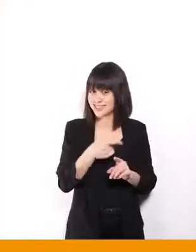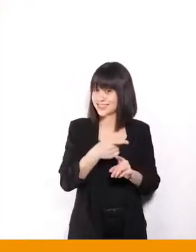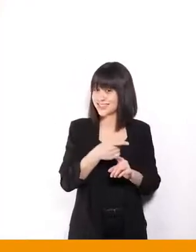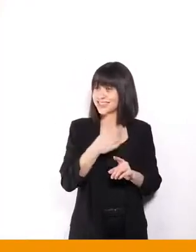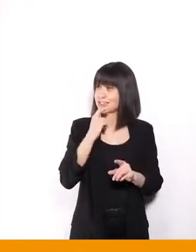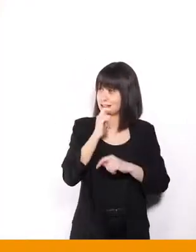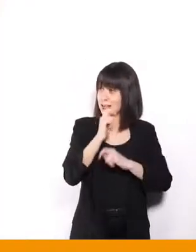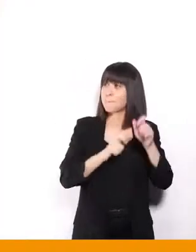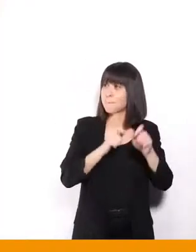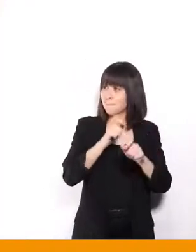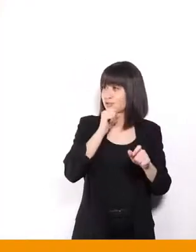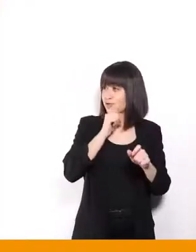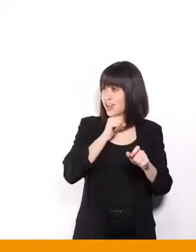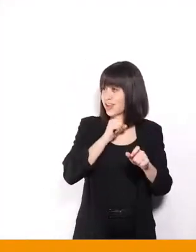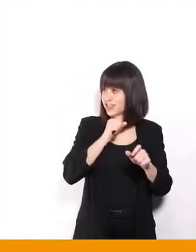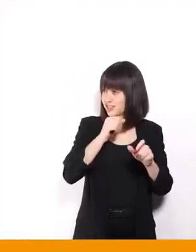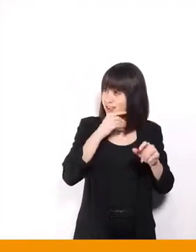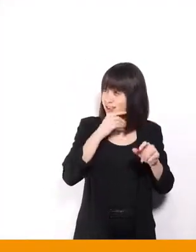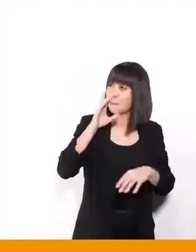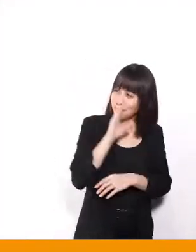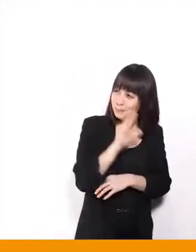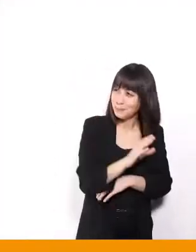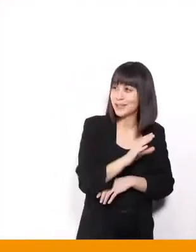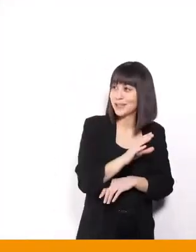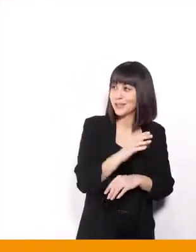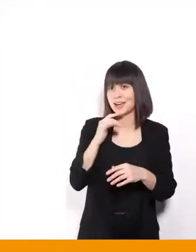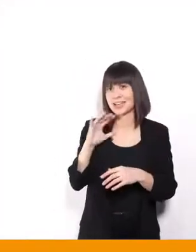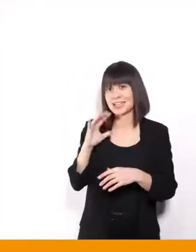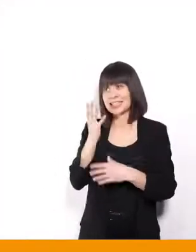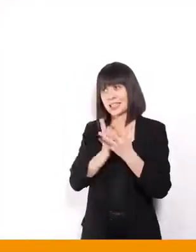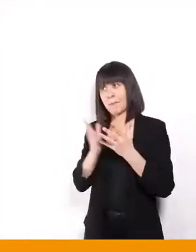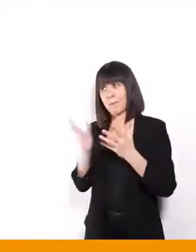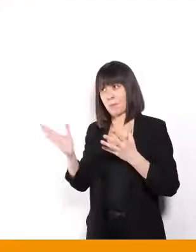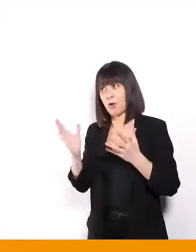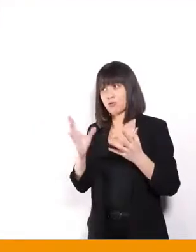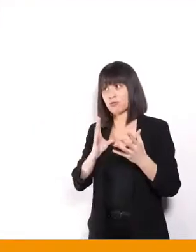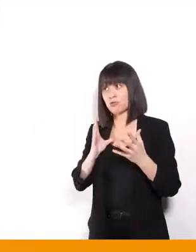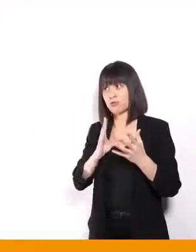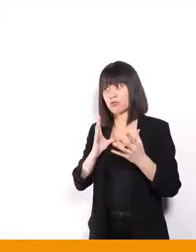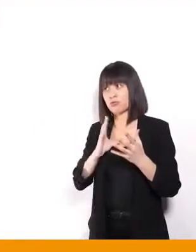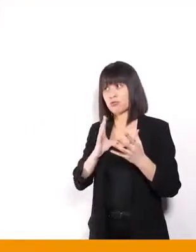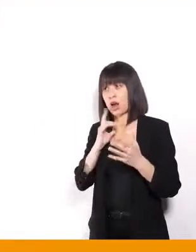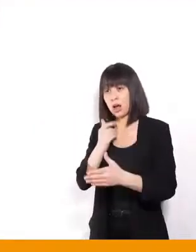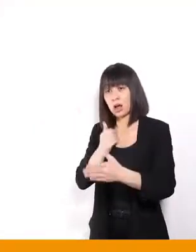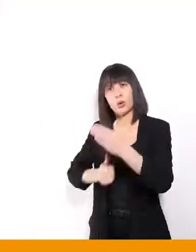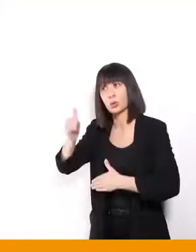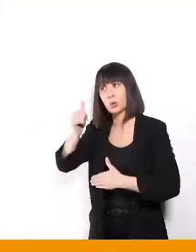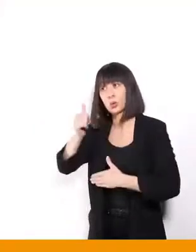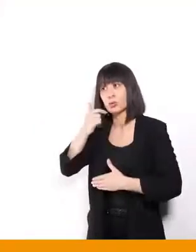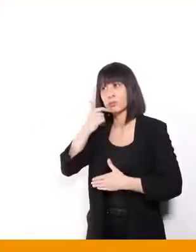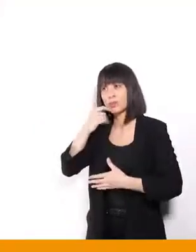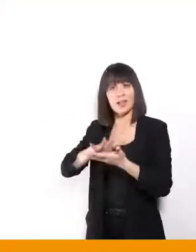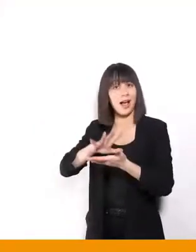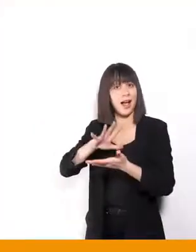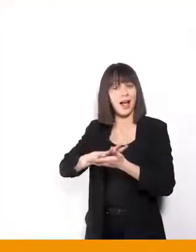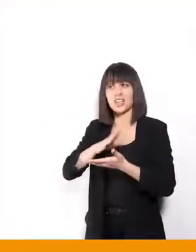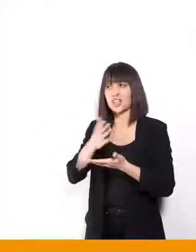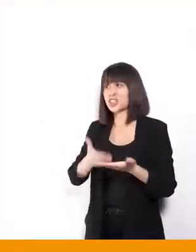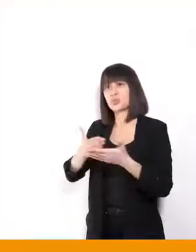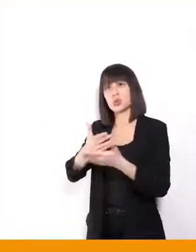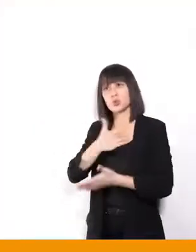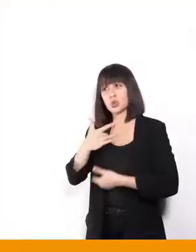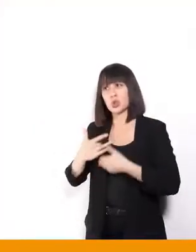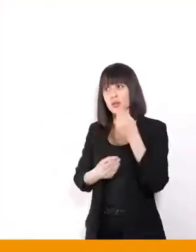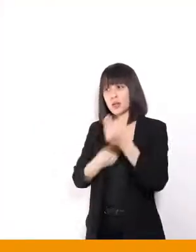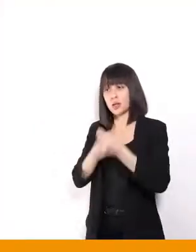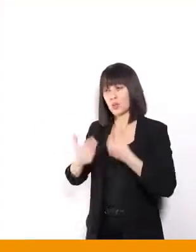et que la cinquième branche concerne l'autonomie, quel que soit l'âge, l'état de santé et le handicap. Nous, on a fait une